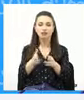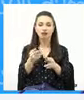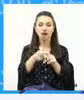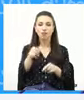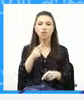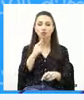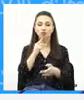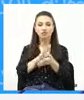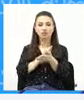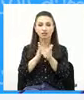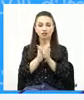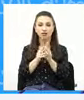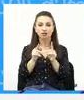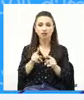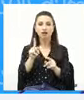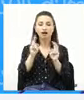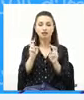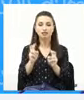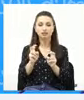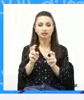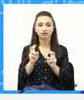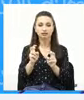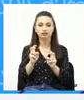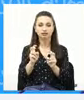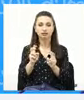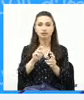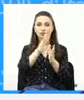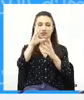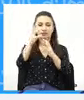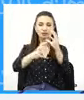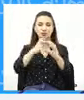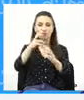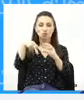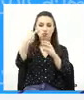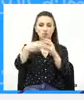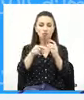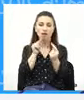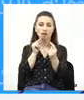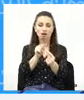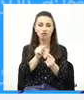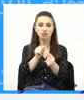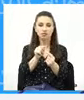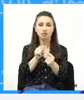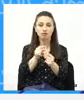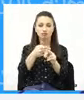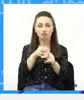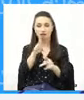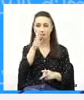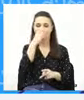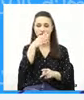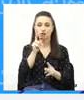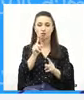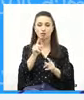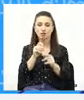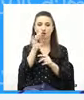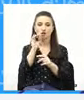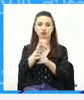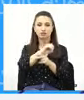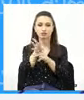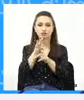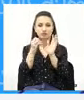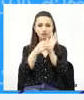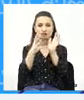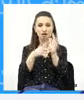ამ რთულ ვითარებაში, რასაც მთელი მსოფლიო ებრძვის, ამ უხილავ მტერს, რომელსაც COVID-19